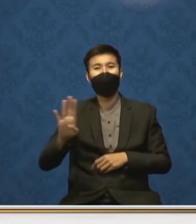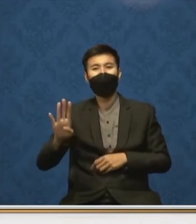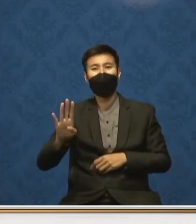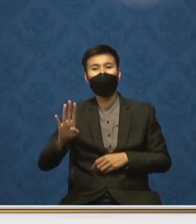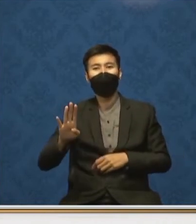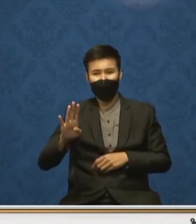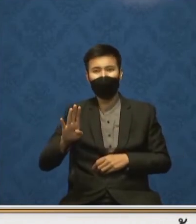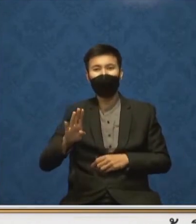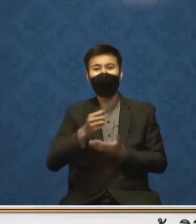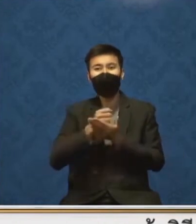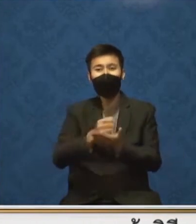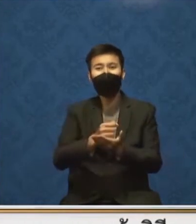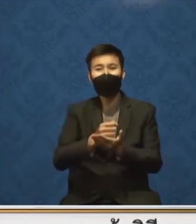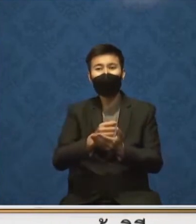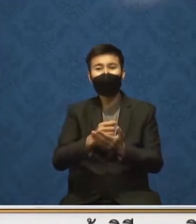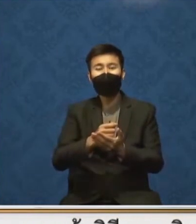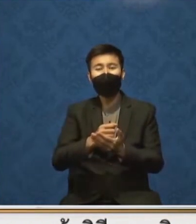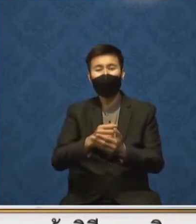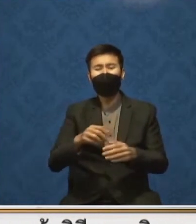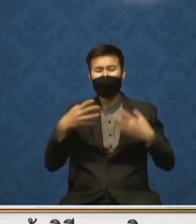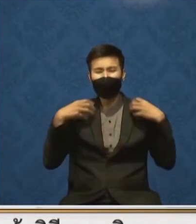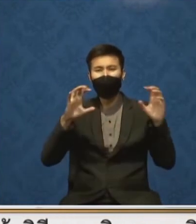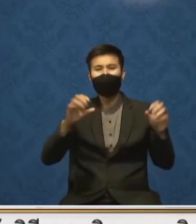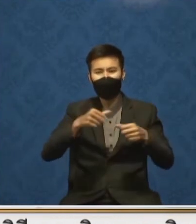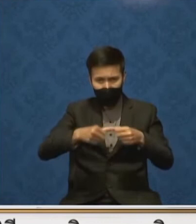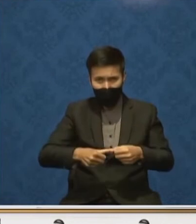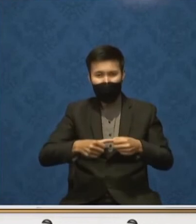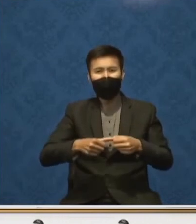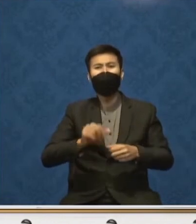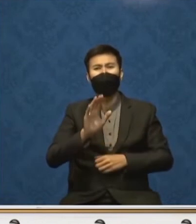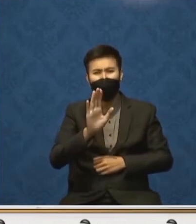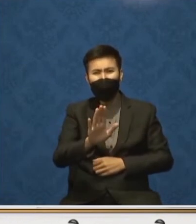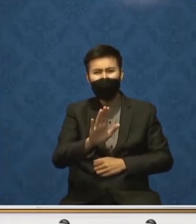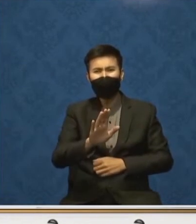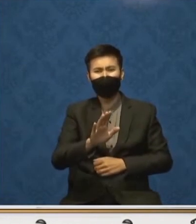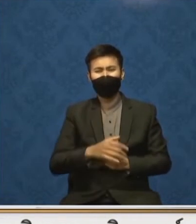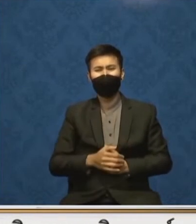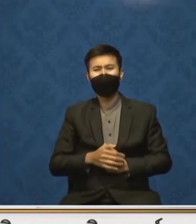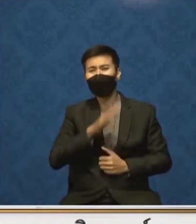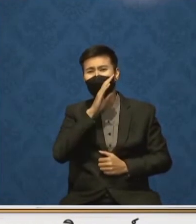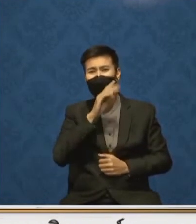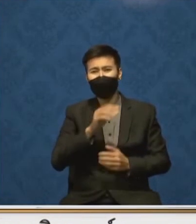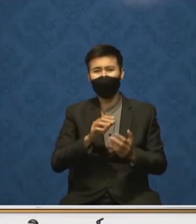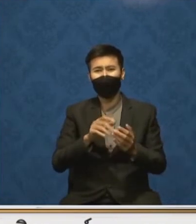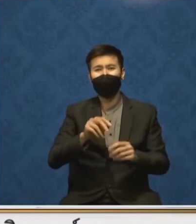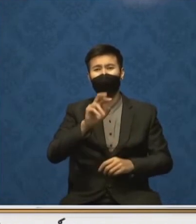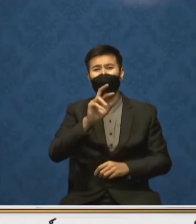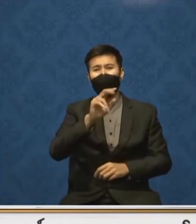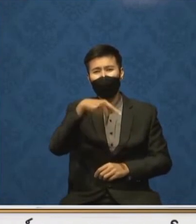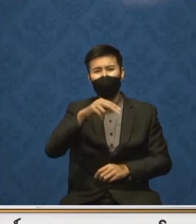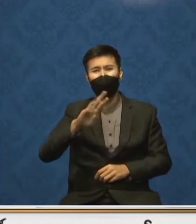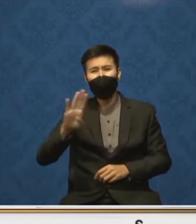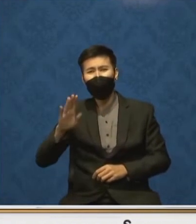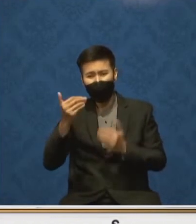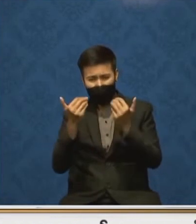ให้กบรัฐบาได้ขอร้องวาอย่จบประชาชเปตวประกันแล้วบอกว่าการความร่างชบับนี้จะทำใหประชาชนเสียประโยชน